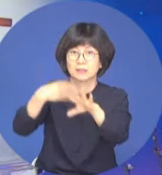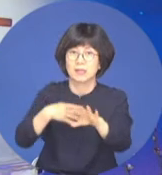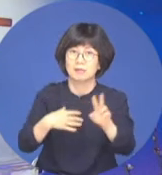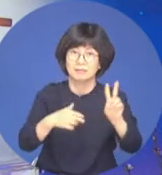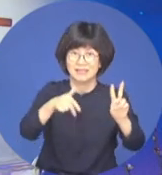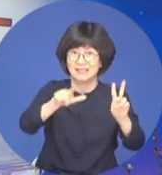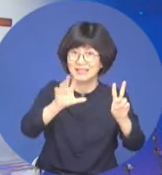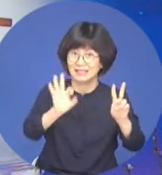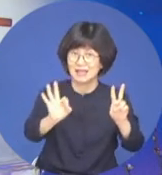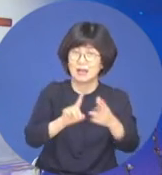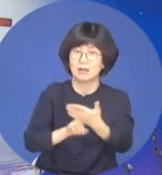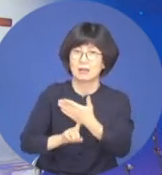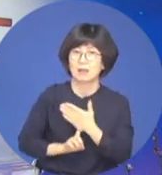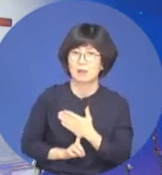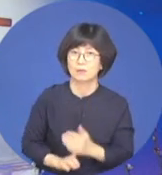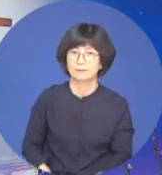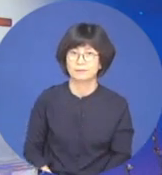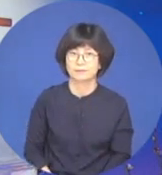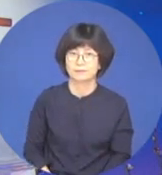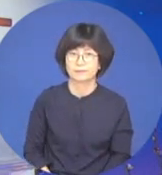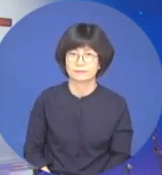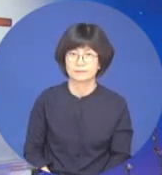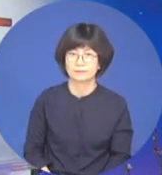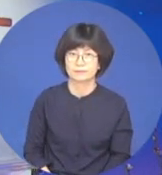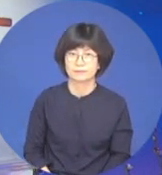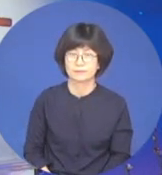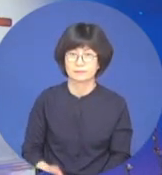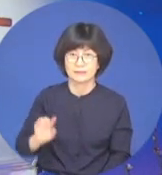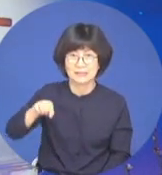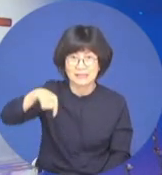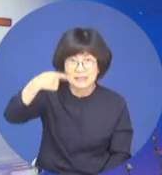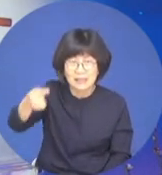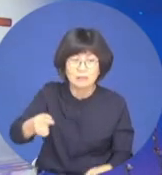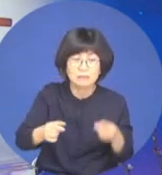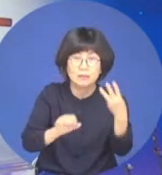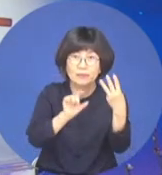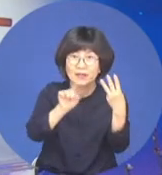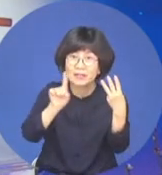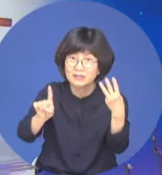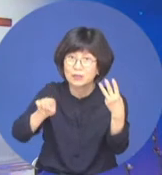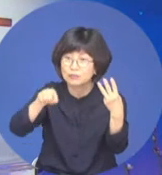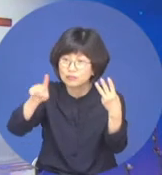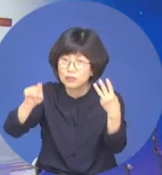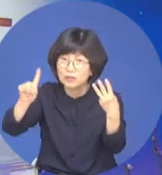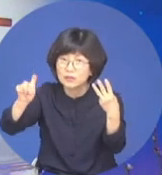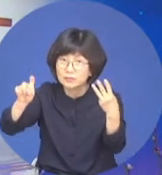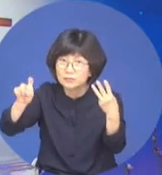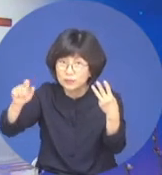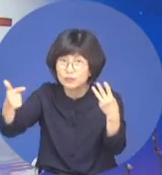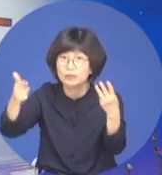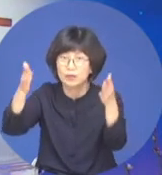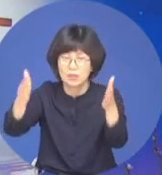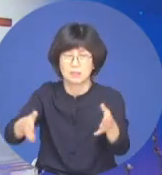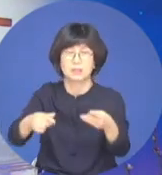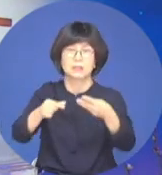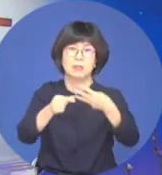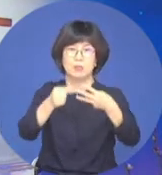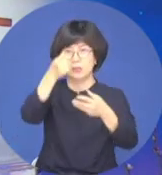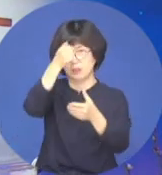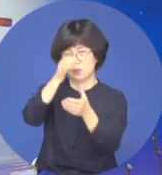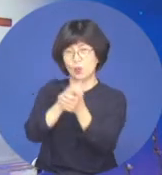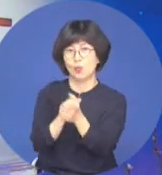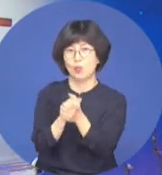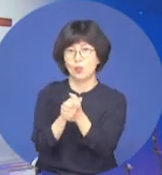2장에서 응답을 하죠. 이 2장의 응답을 받고 3장 1절부터 16절에 다시 세 번째 기도를 드립니다.